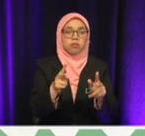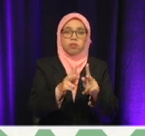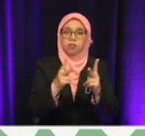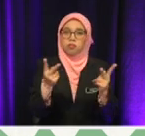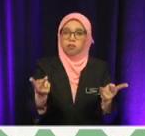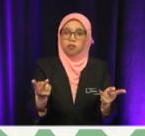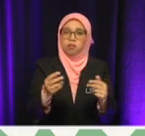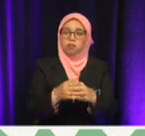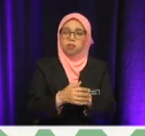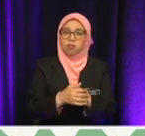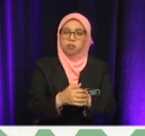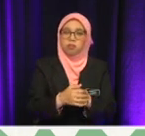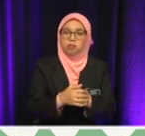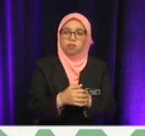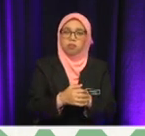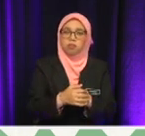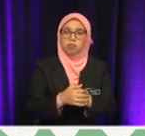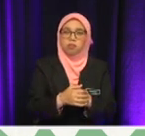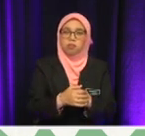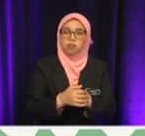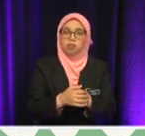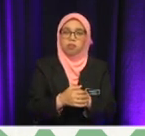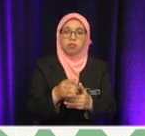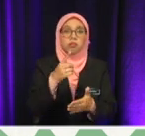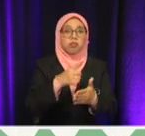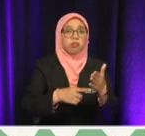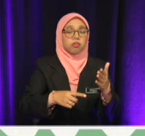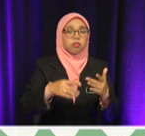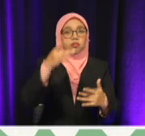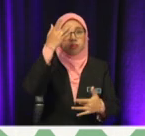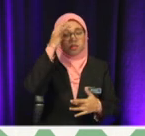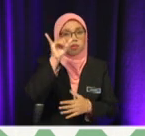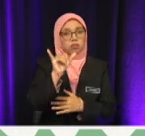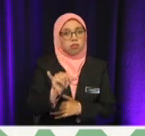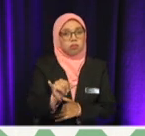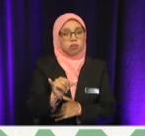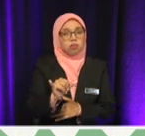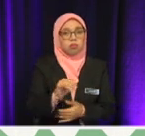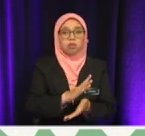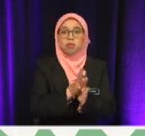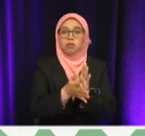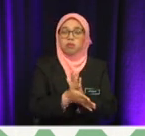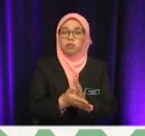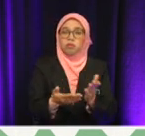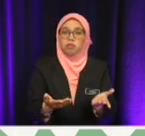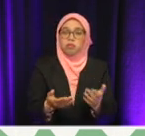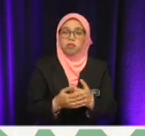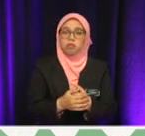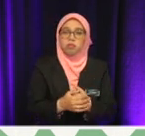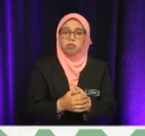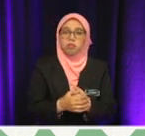Okey, soalan dia kenal pasti penyakit yang dihadapi oleh kanak-kanak tersebut. Jadi ini dah memang confirm